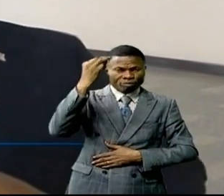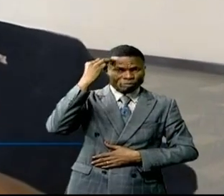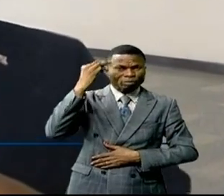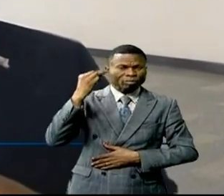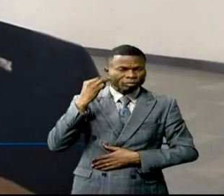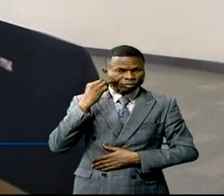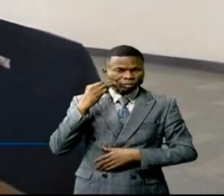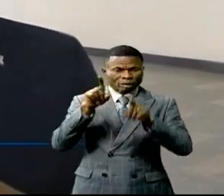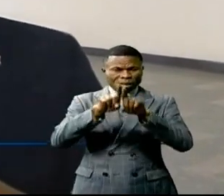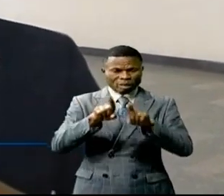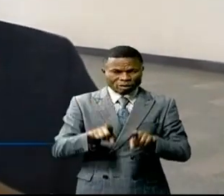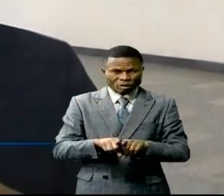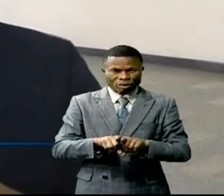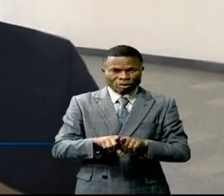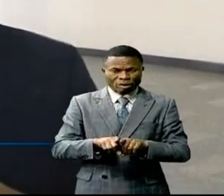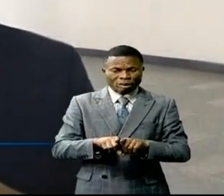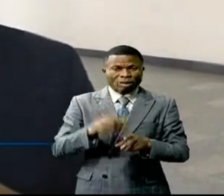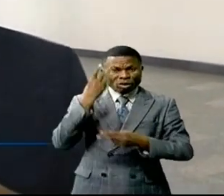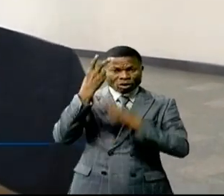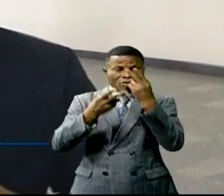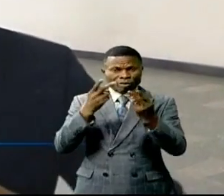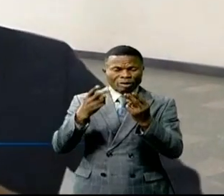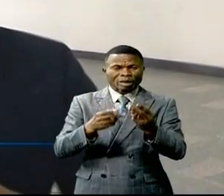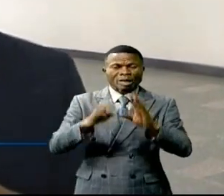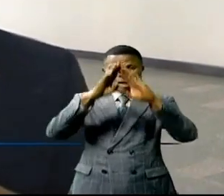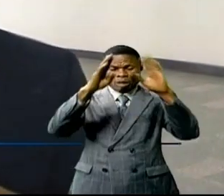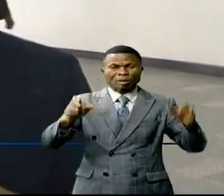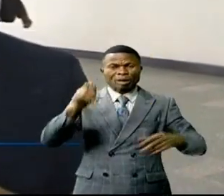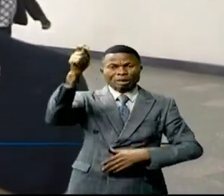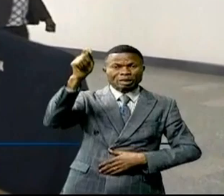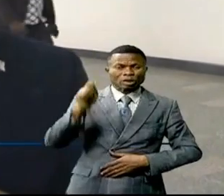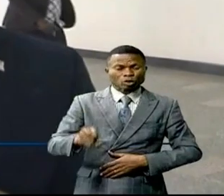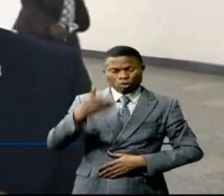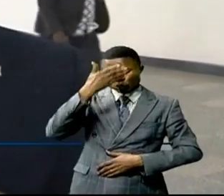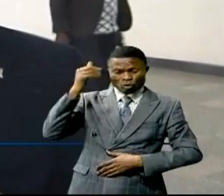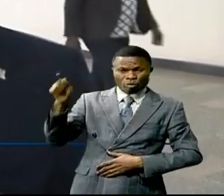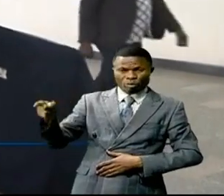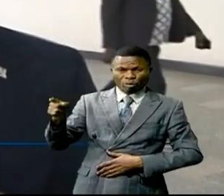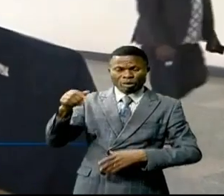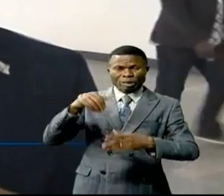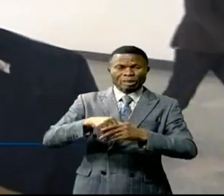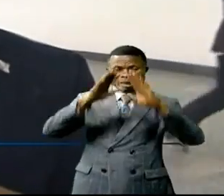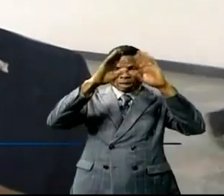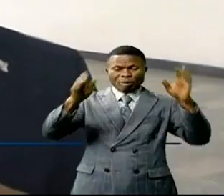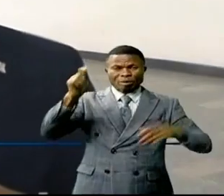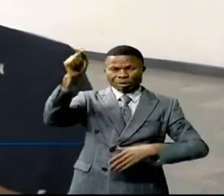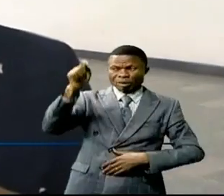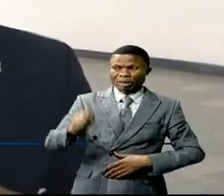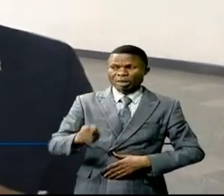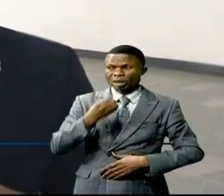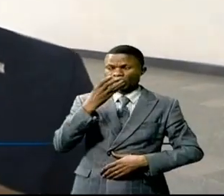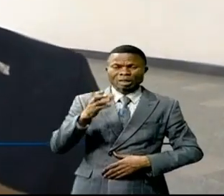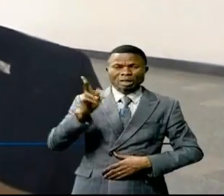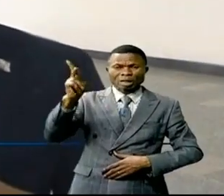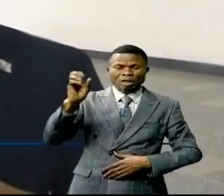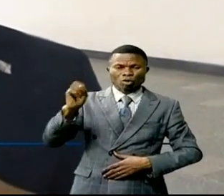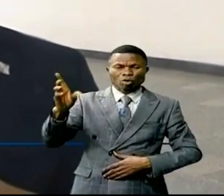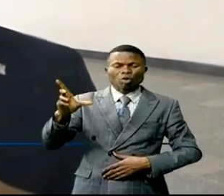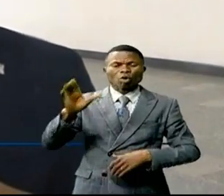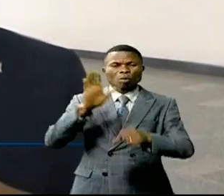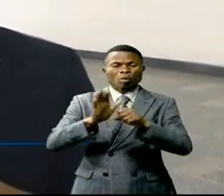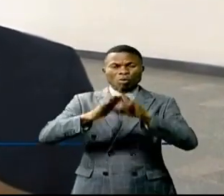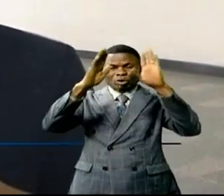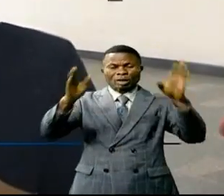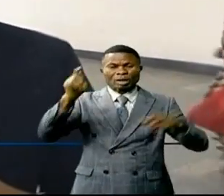aussi également, madame, visiter les camps militaires qui sont oubliés, parce que dans nos camps militaires, par exemple le camp Kokolo, camp Tchatchi, camp